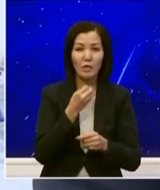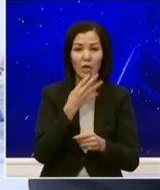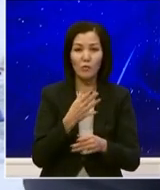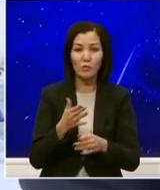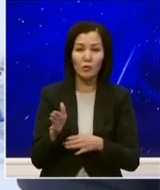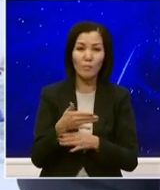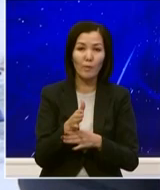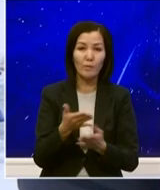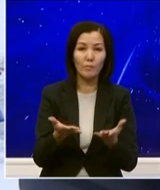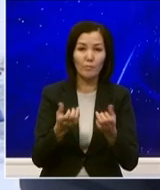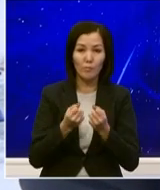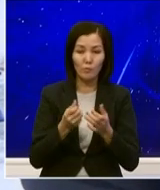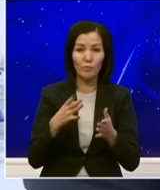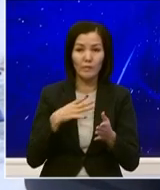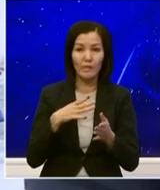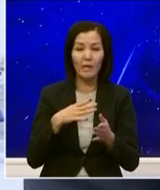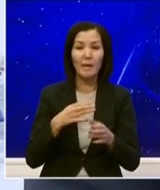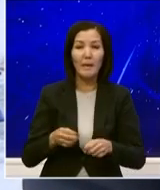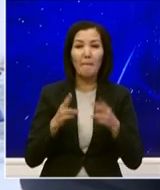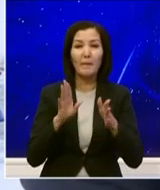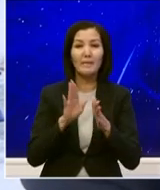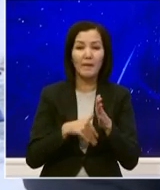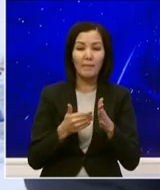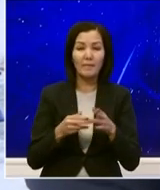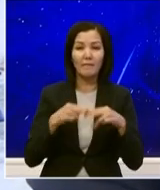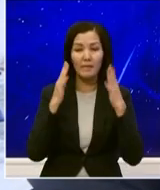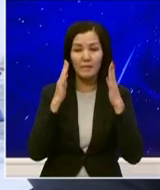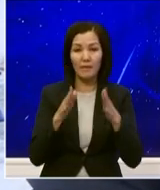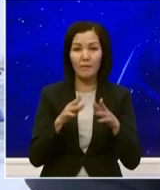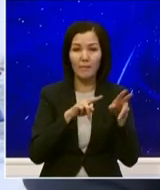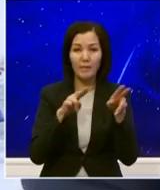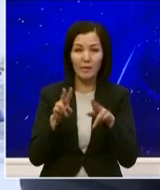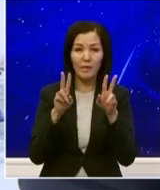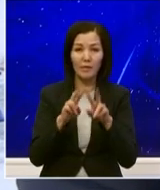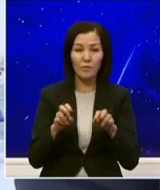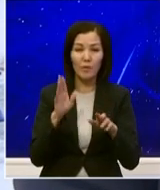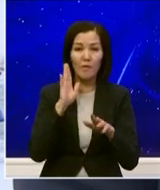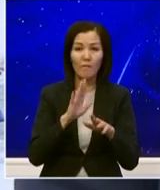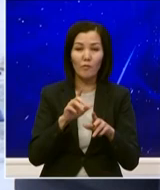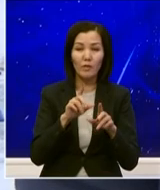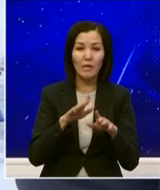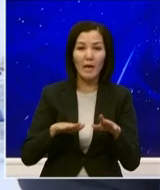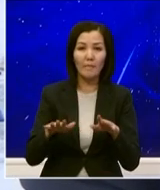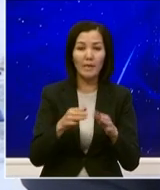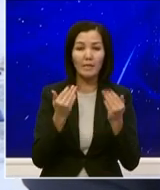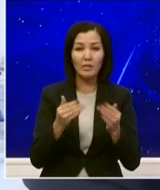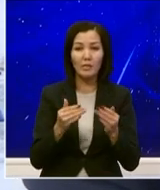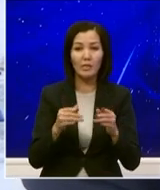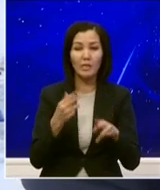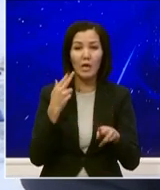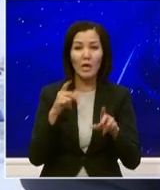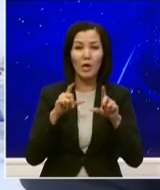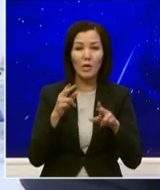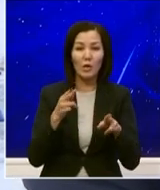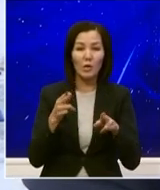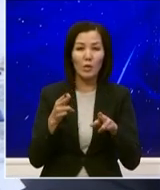Однако, любой отдых должен быть безопасным. В связи с этим мы на постоянной основе патрулируем водные объекты. Сейчас здесь лед достаточно крепкий,